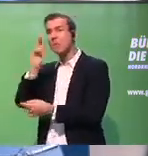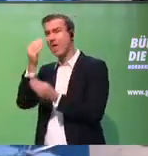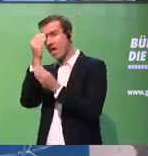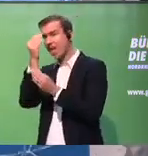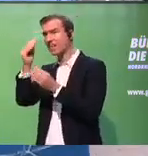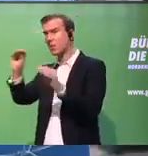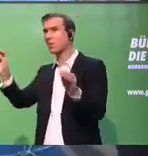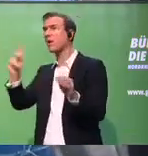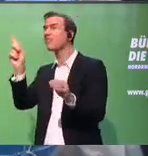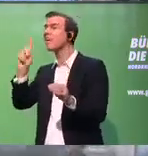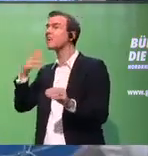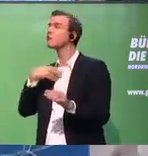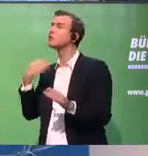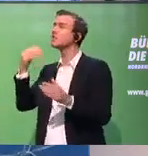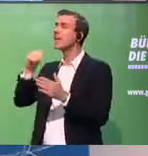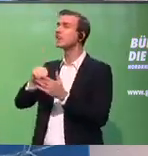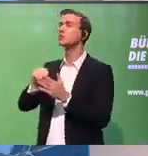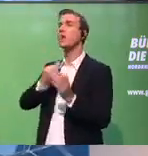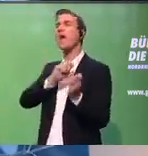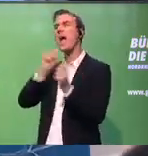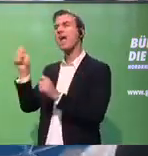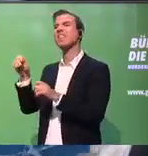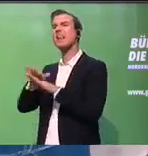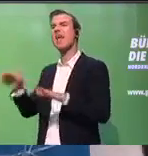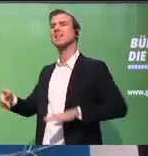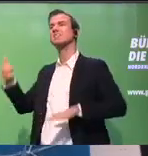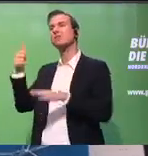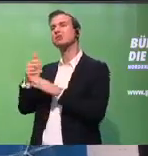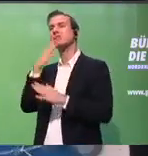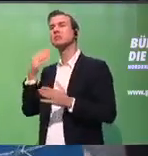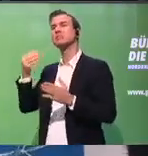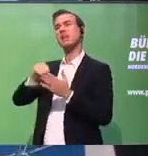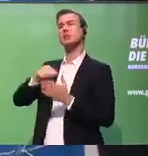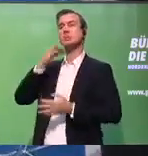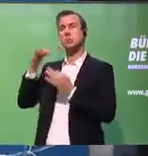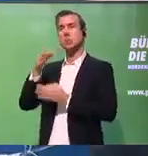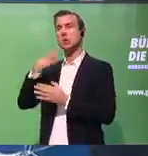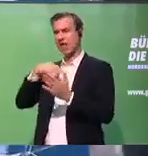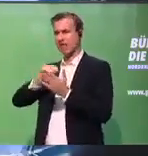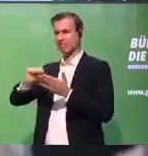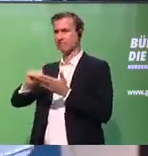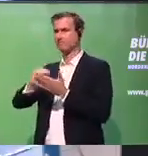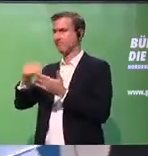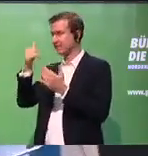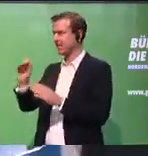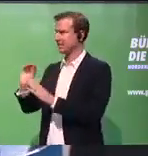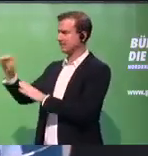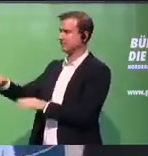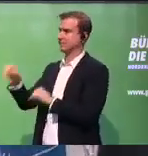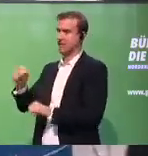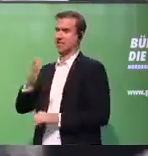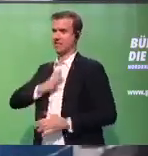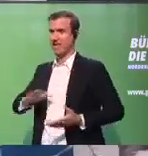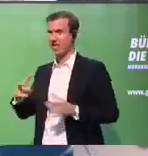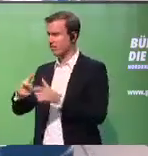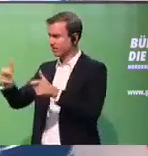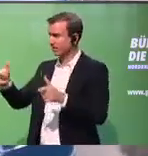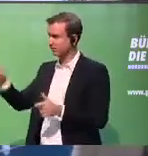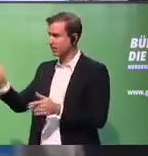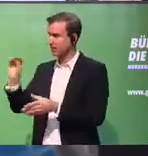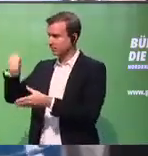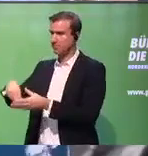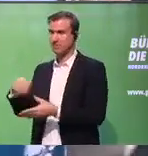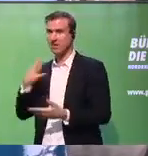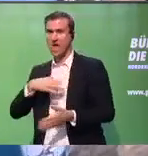Erinnerung, wer sich gerne zum Antrag des Landesvorstandes zu Wort melden möchte, hat jetzt noch die Gelegenheit, hier vorne seine